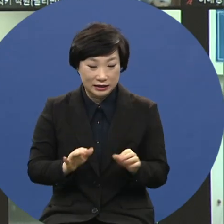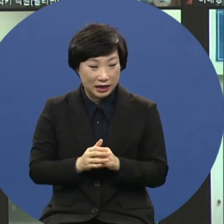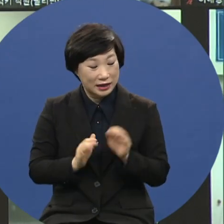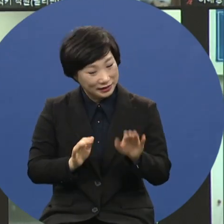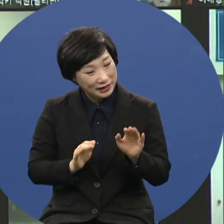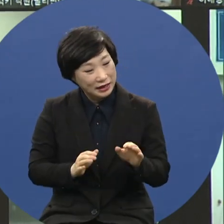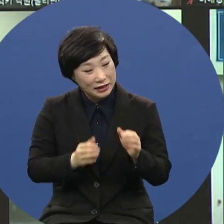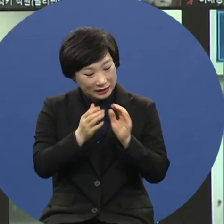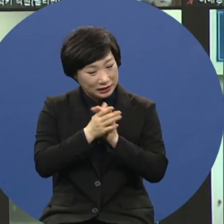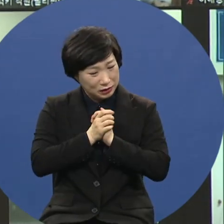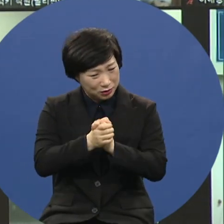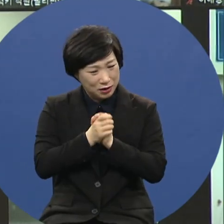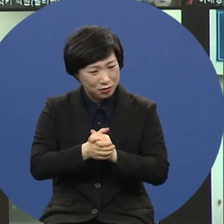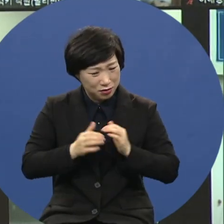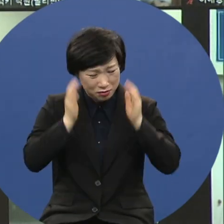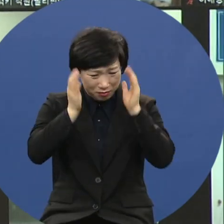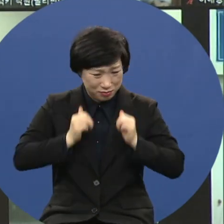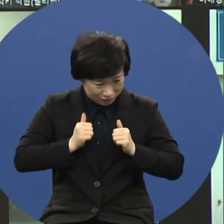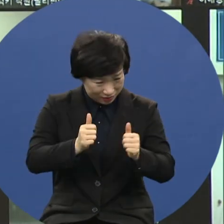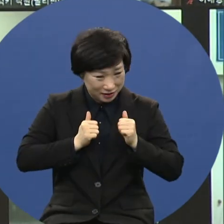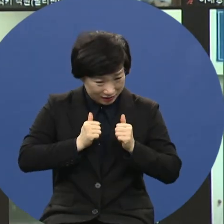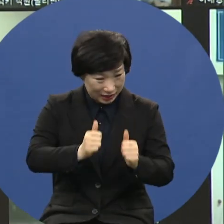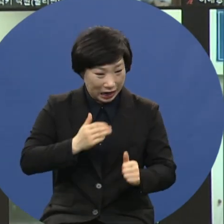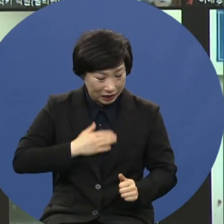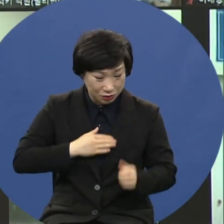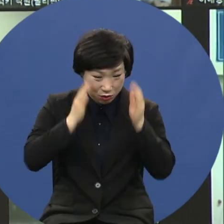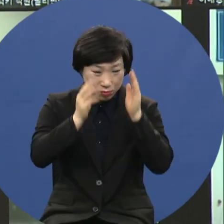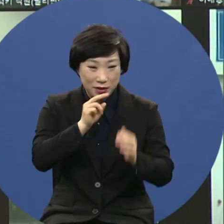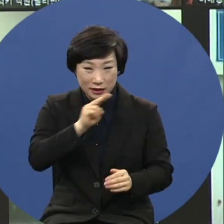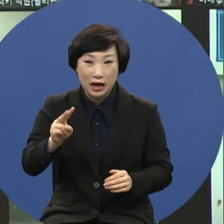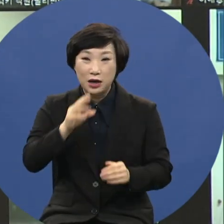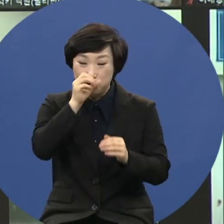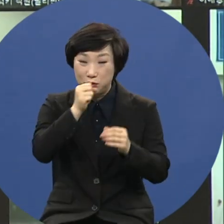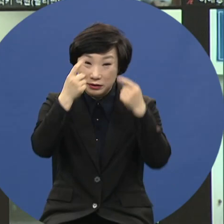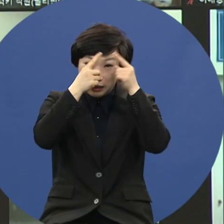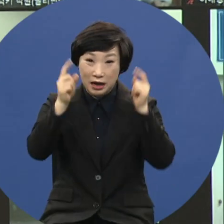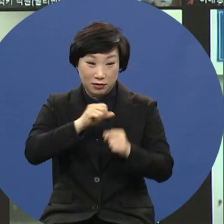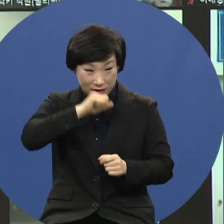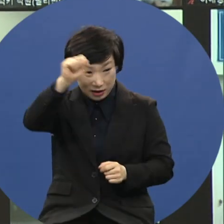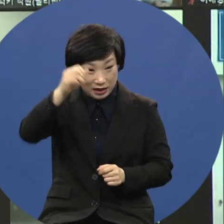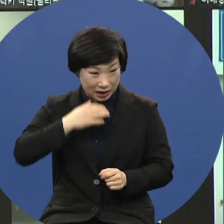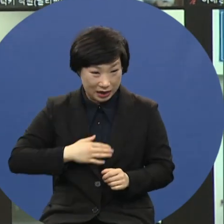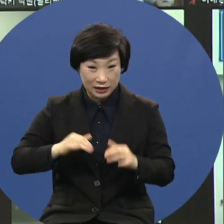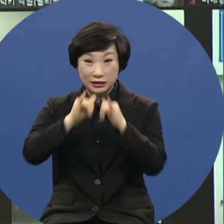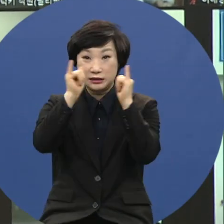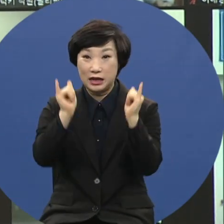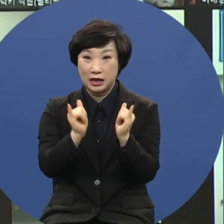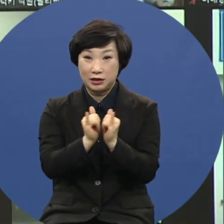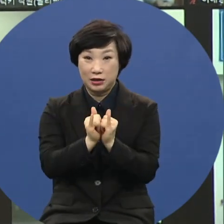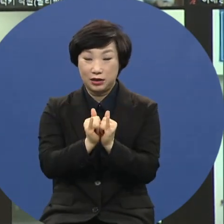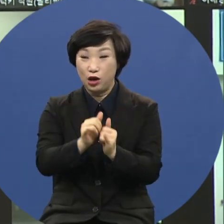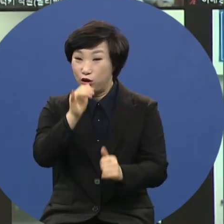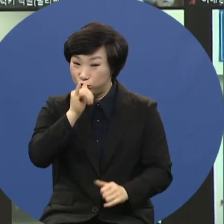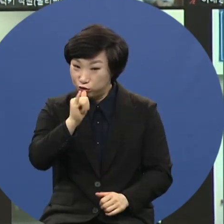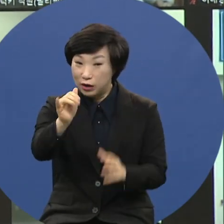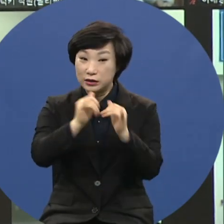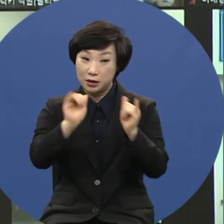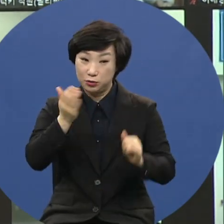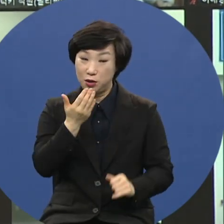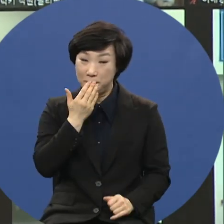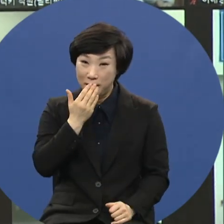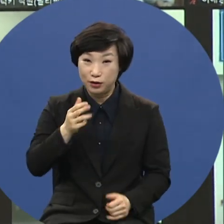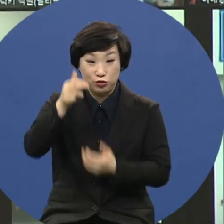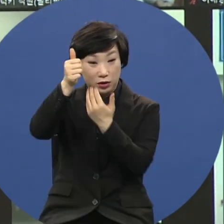열심히 기도해 공부해라. 공부해야 네가 좋은 대학도 가고 사회적으로 훌륭한 인물 돼서